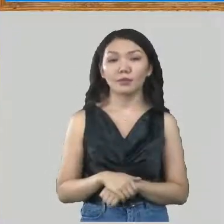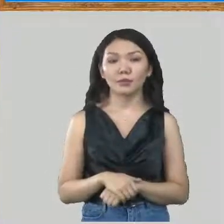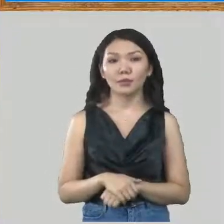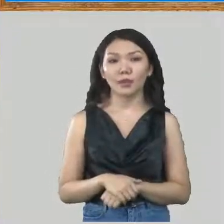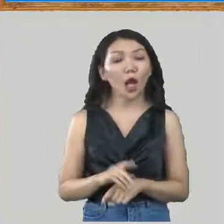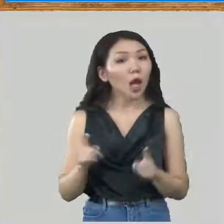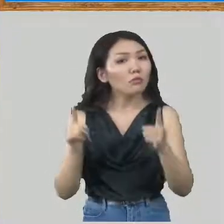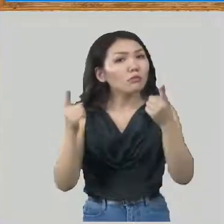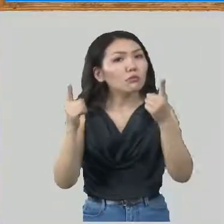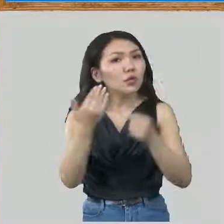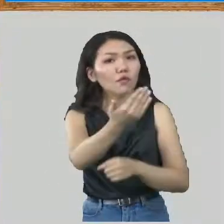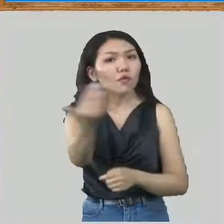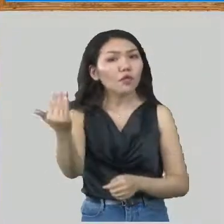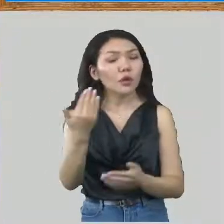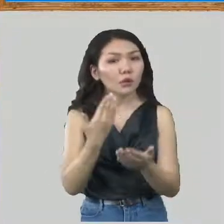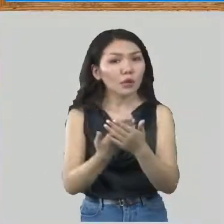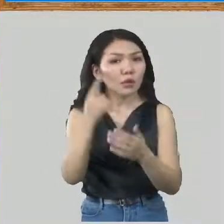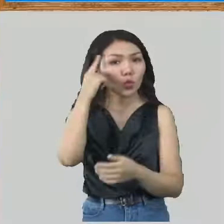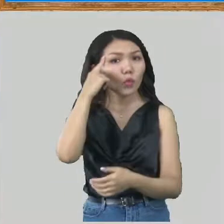А почему вы так думаете?